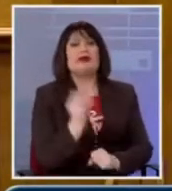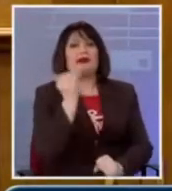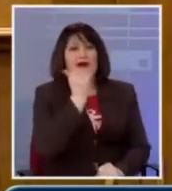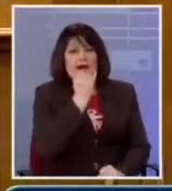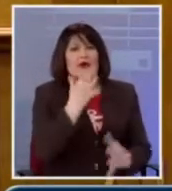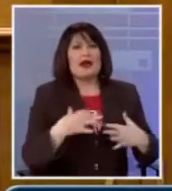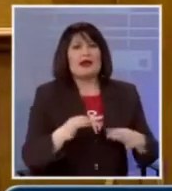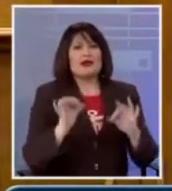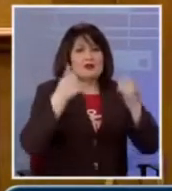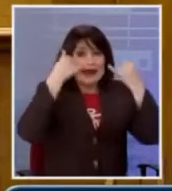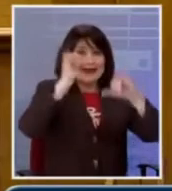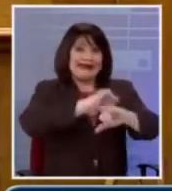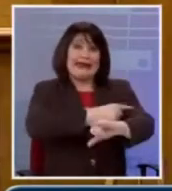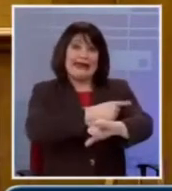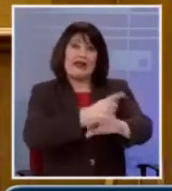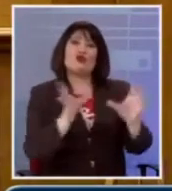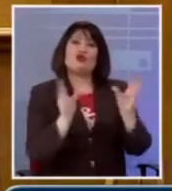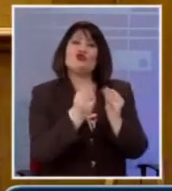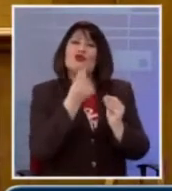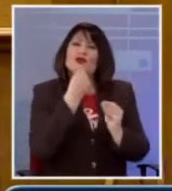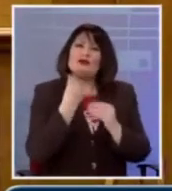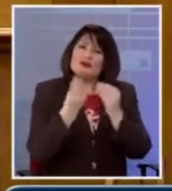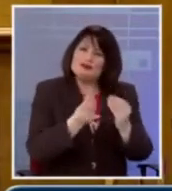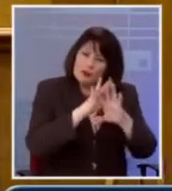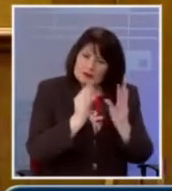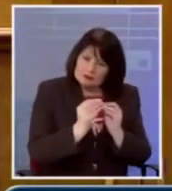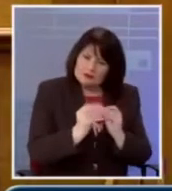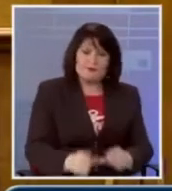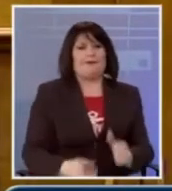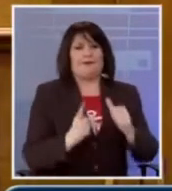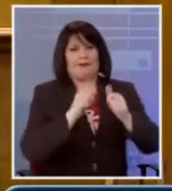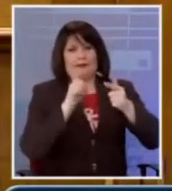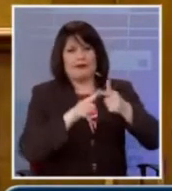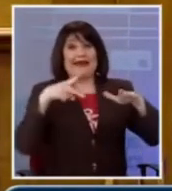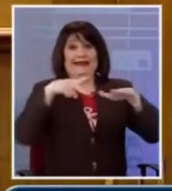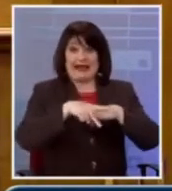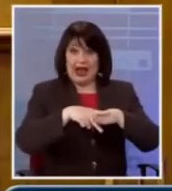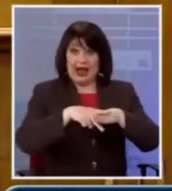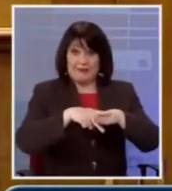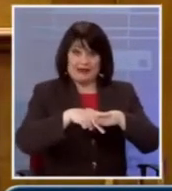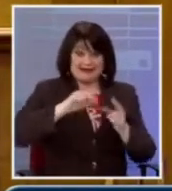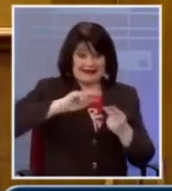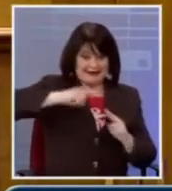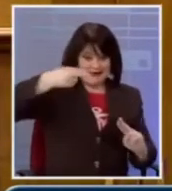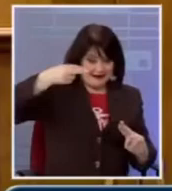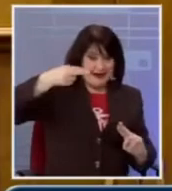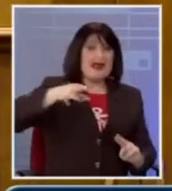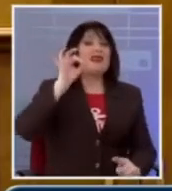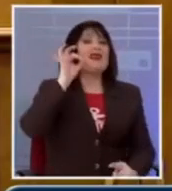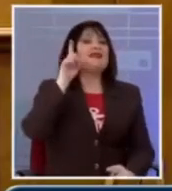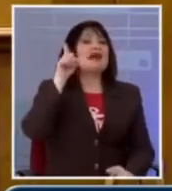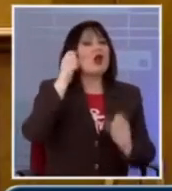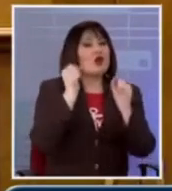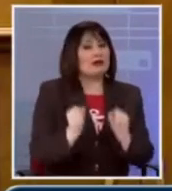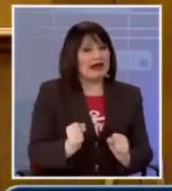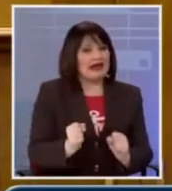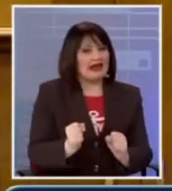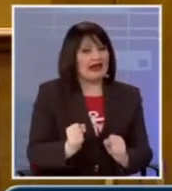από τον κτηνίατρο εκτροφής. Δεύτερον, η ίδρυση τράπεζας γενετικού υλικού με έδρα τη Θεσσαλονίκη για